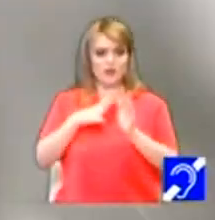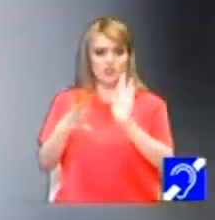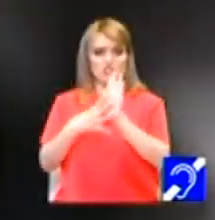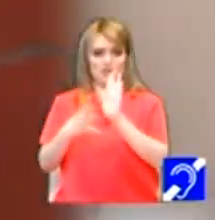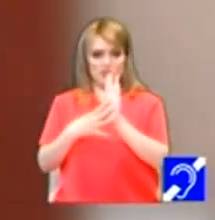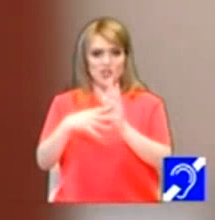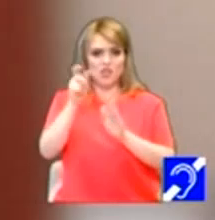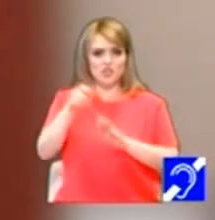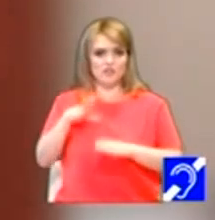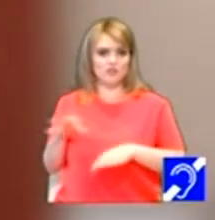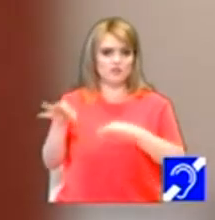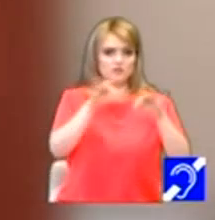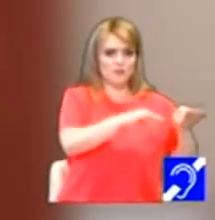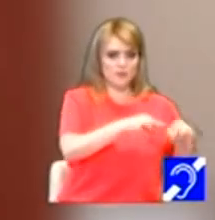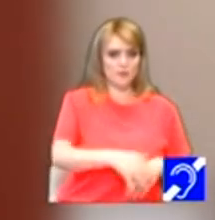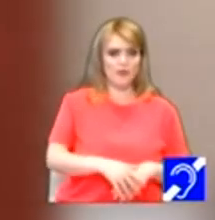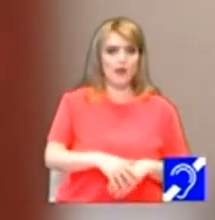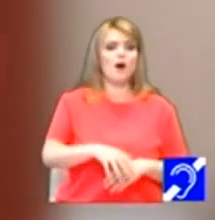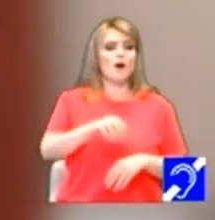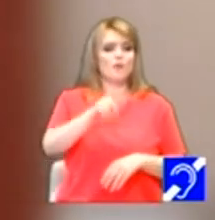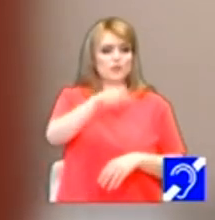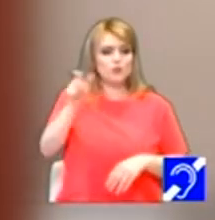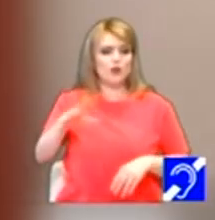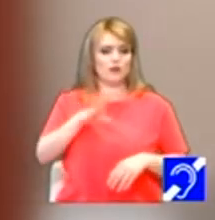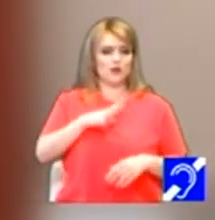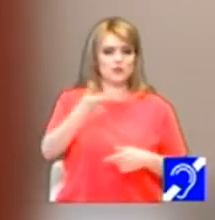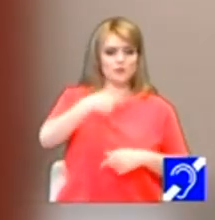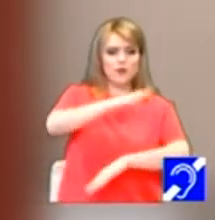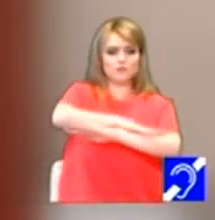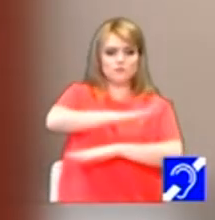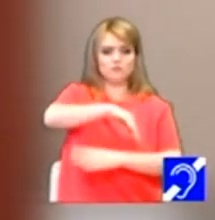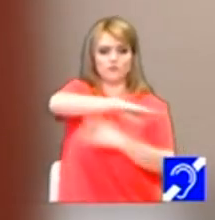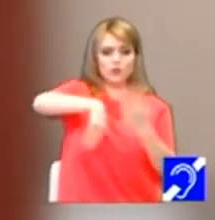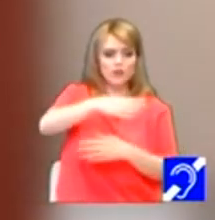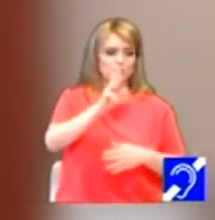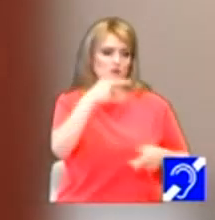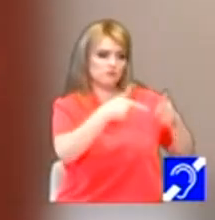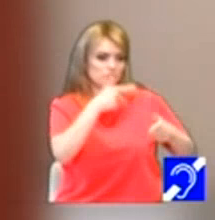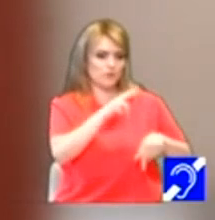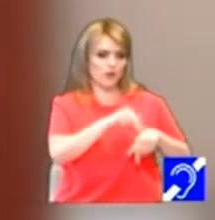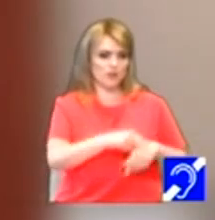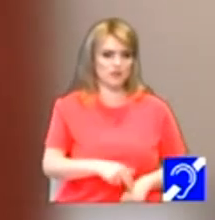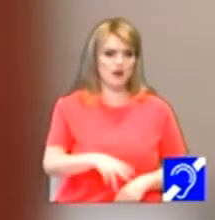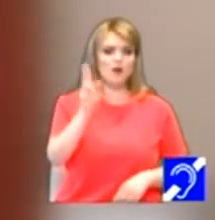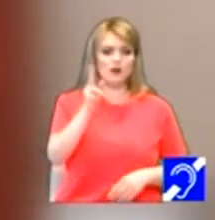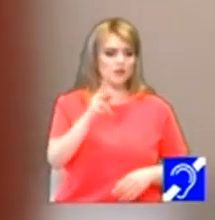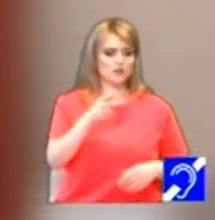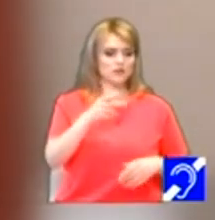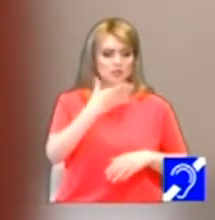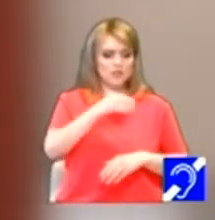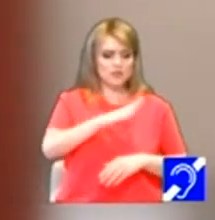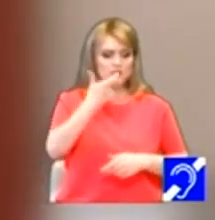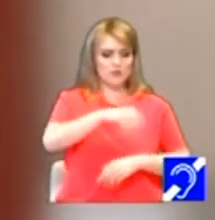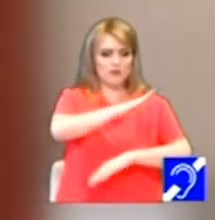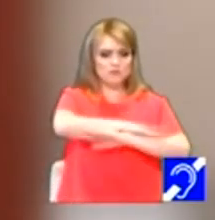de libertate. Persoanele care au manifestat violent, care au lăsat angajații poliției, care au manifestat nesubordonare la cerințele